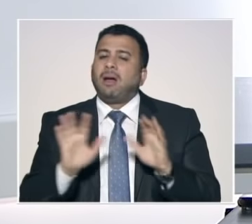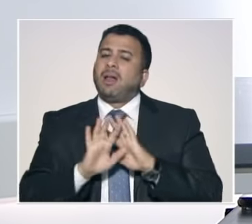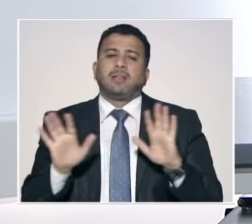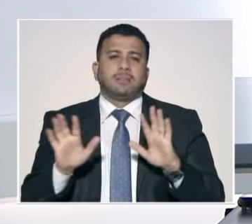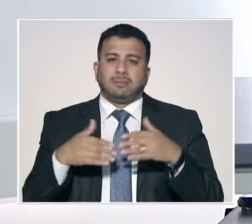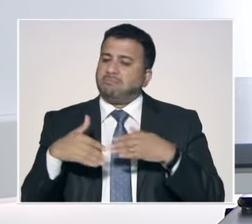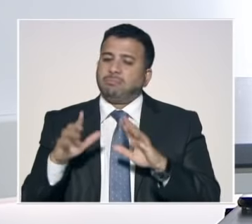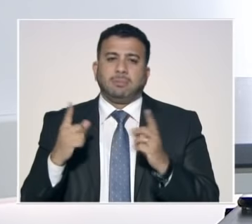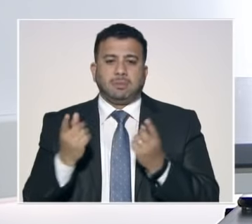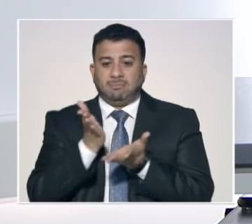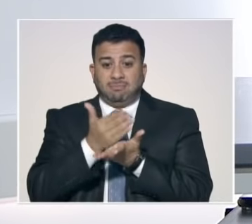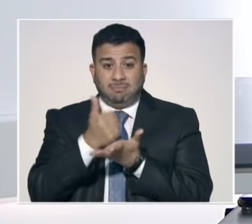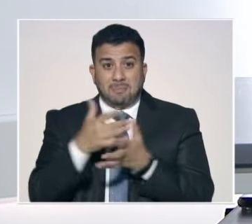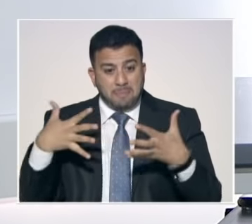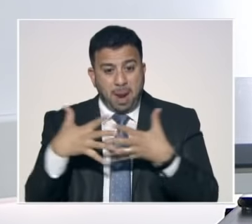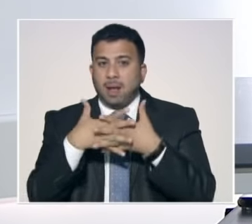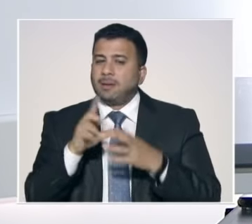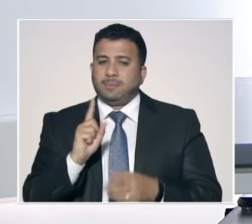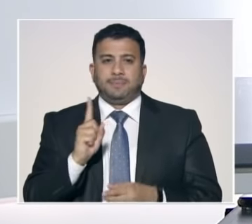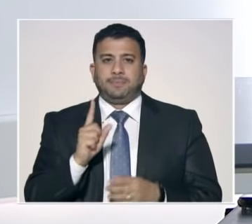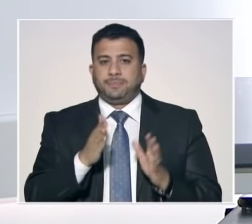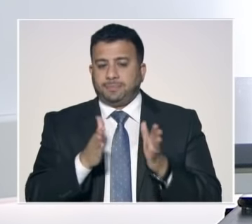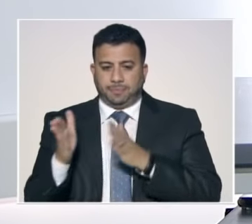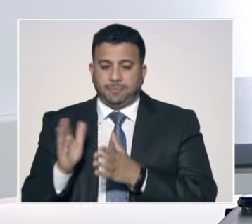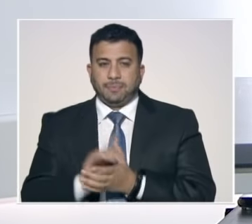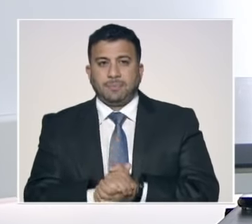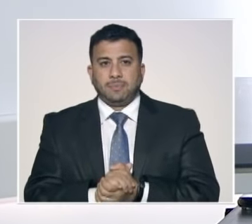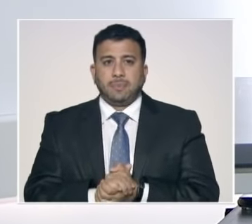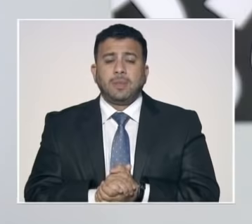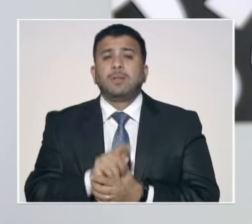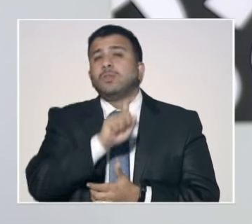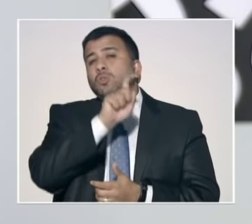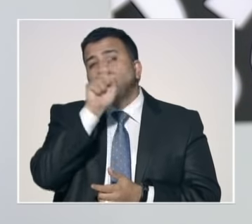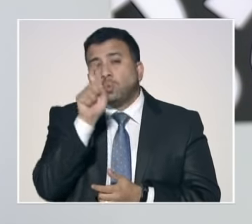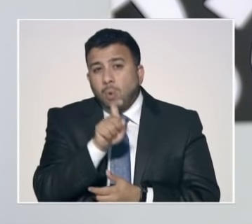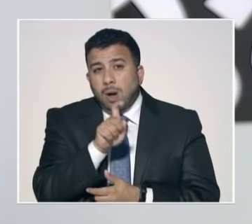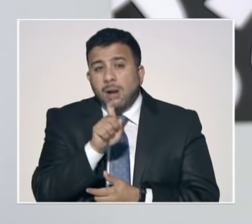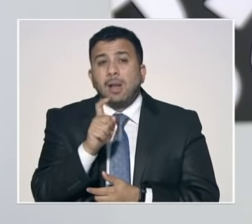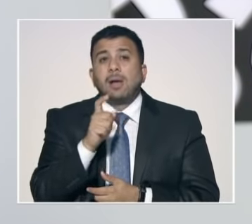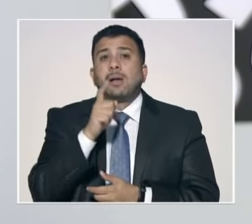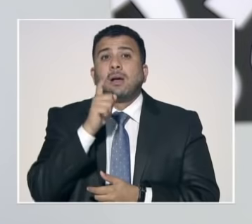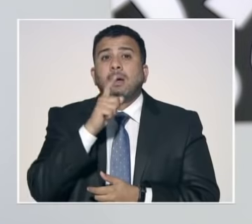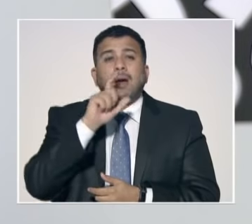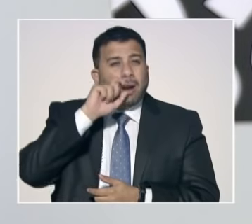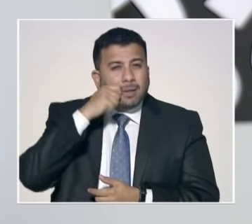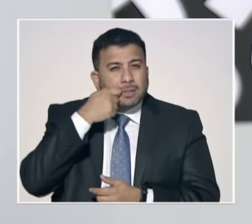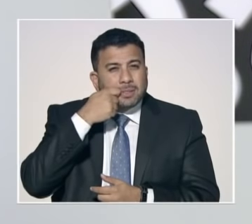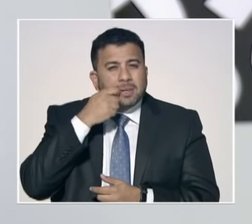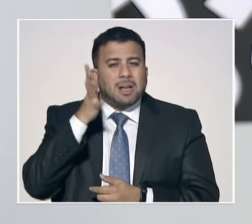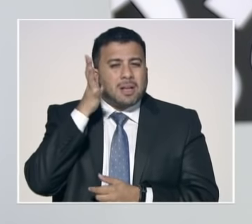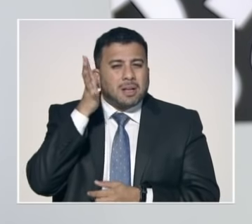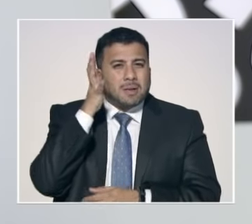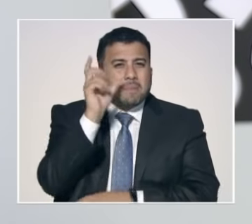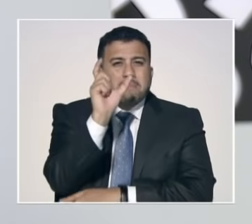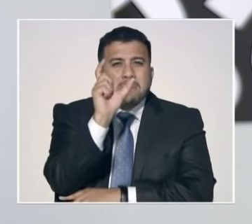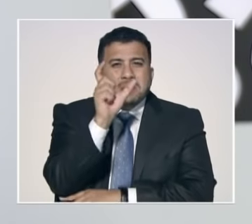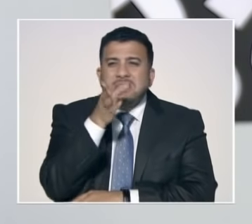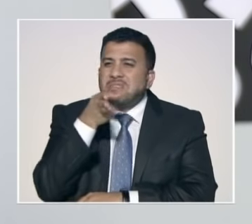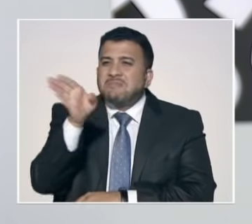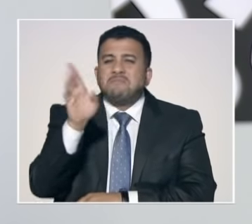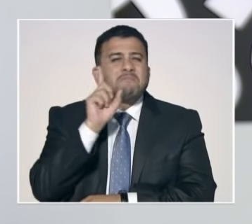تسأل حنان عن صلاة الرجل في البيت في مع قدرته على الذهاب إلى المسجد، تقول هل يعذر في ذلك